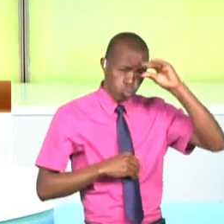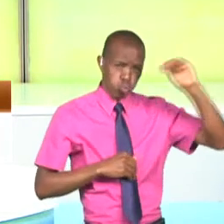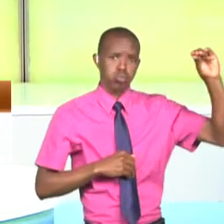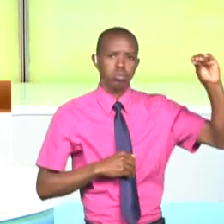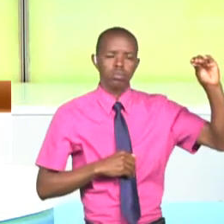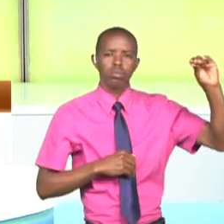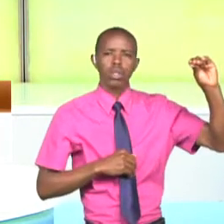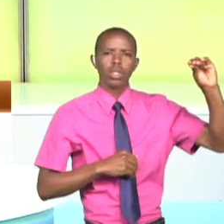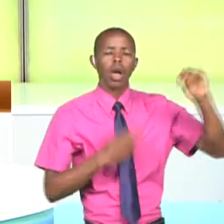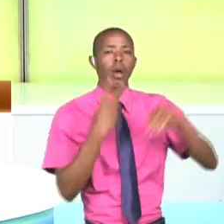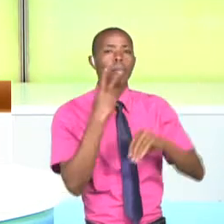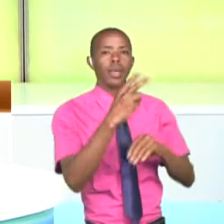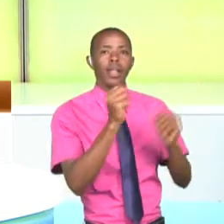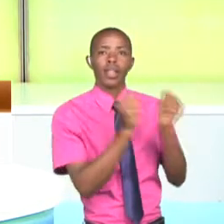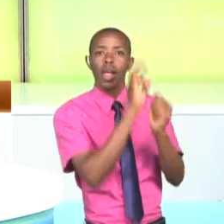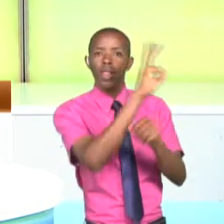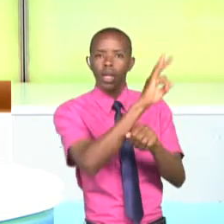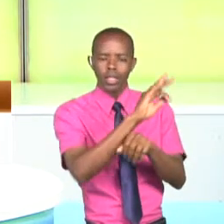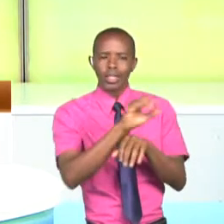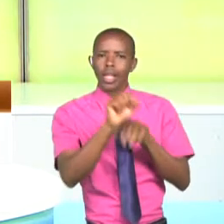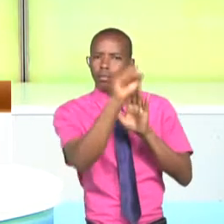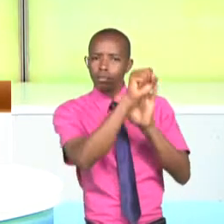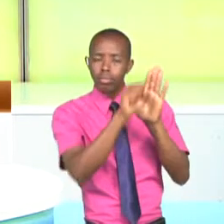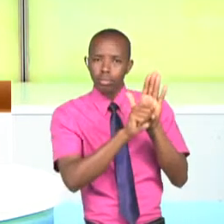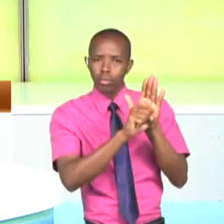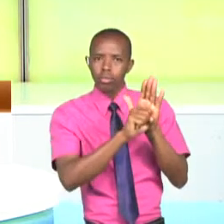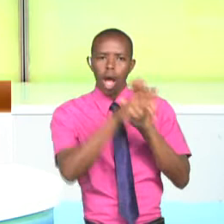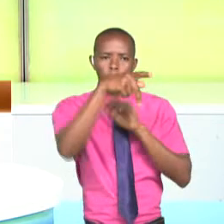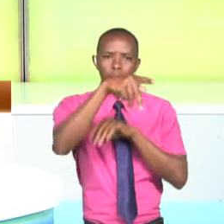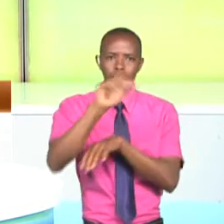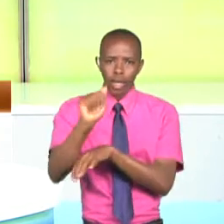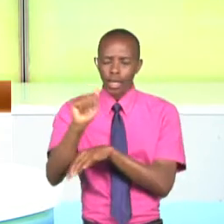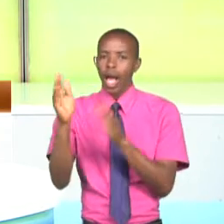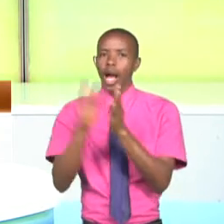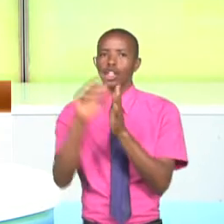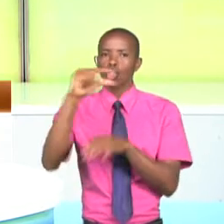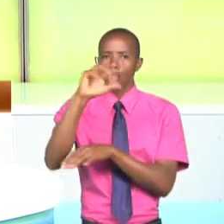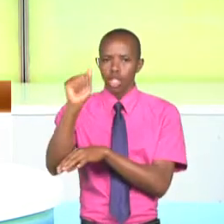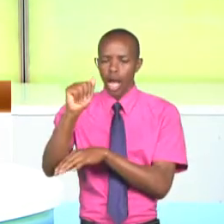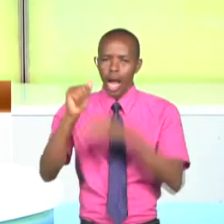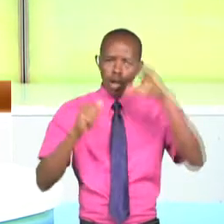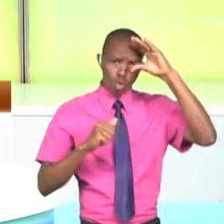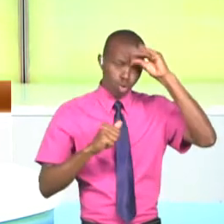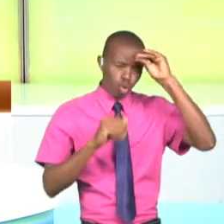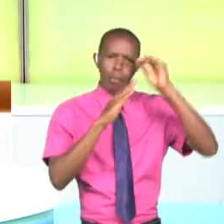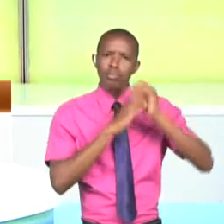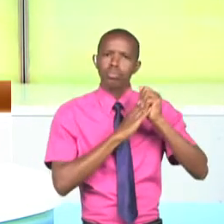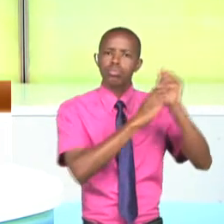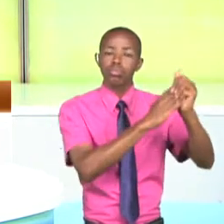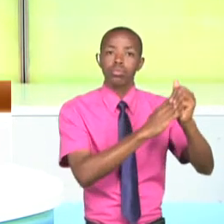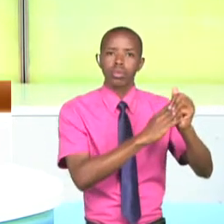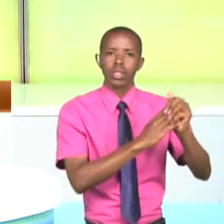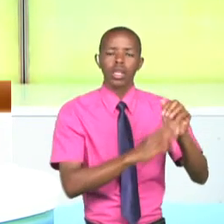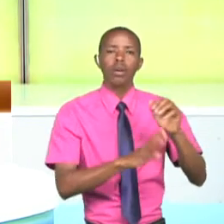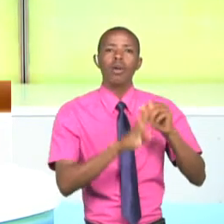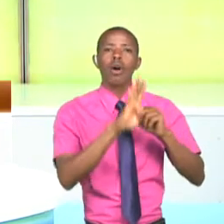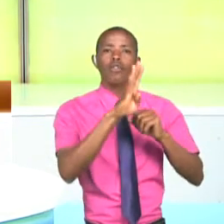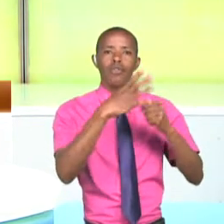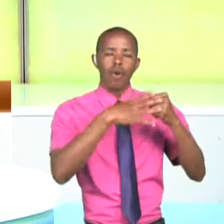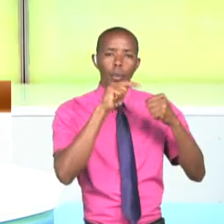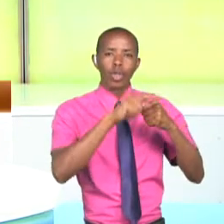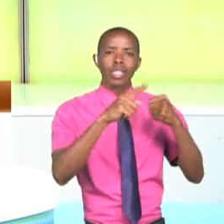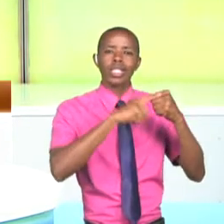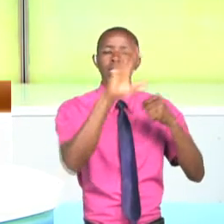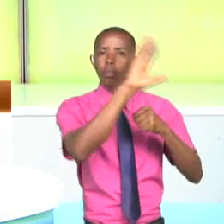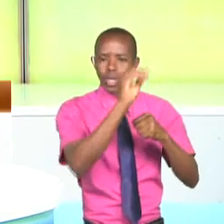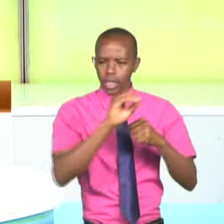akifikisha 213 katika maeneo ya Pennsylvania na Georgia. Donald Trump anaongoza kwa asilimia 49.6